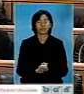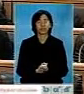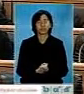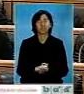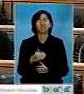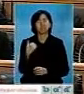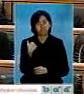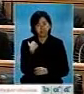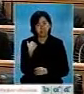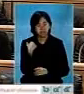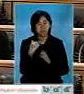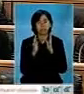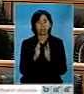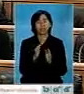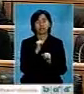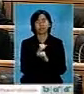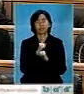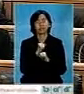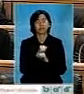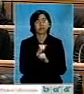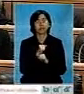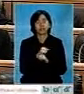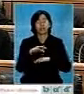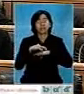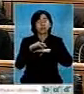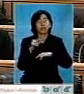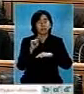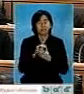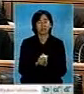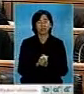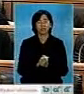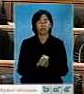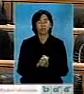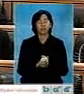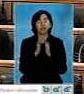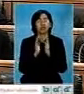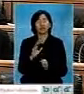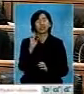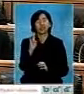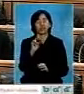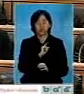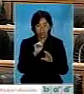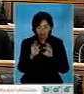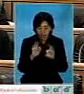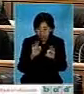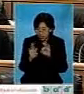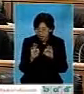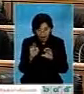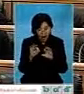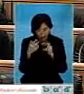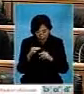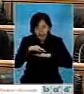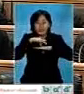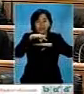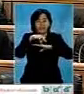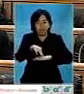ครับมาจากการแต่งตั้งจากคน7คนซึ่งไม่ทรา